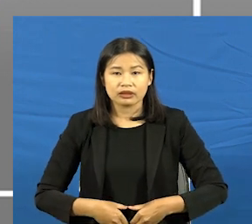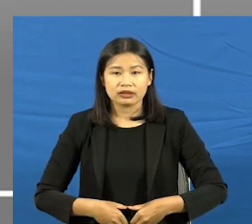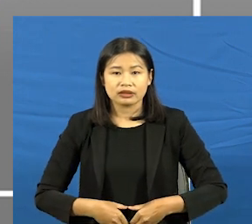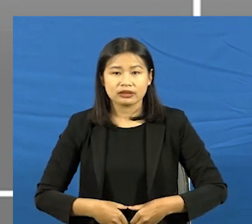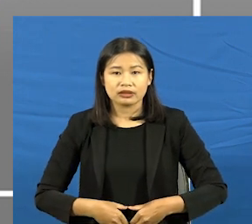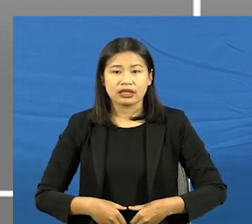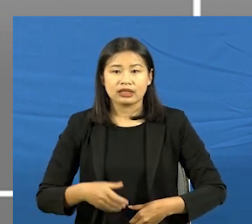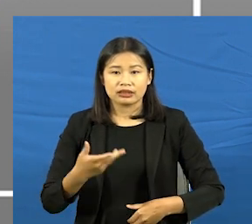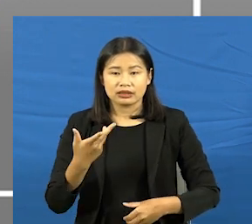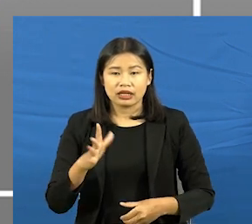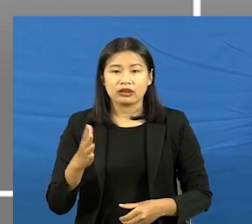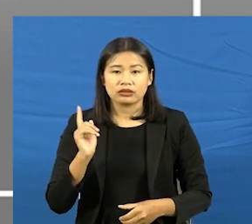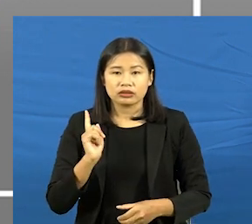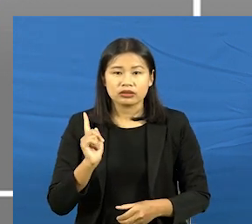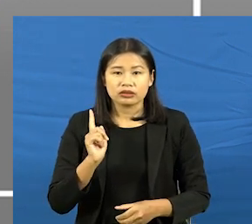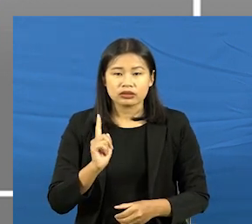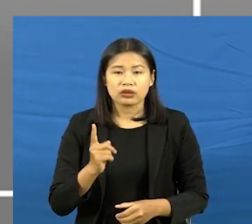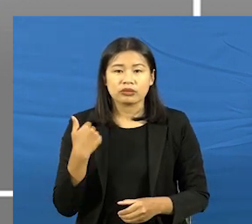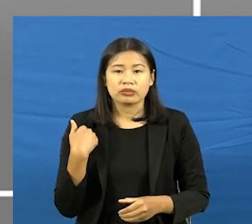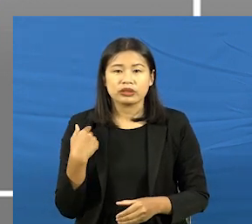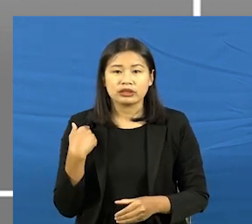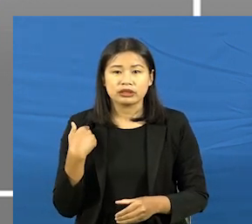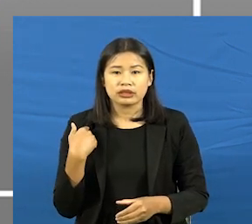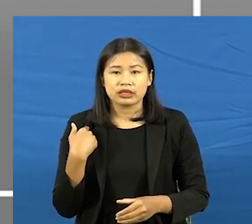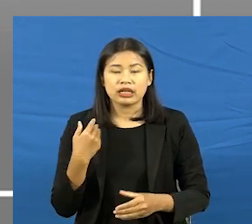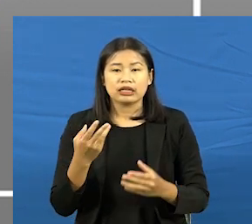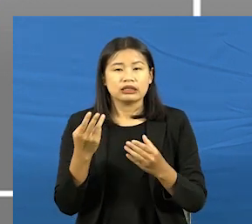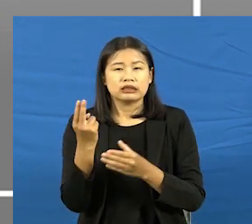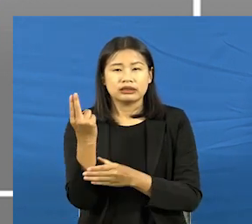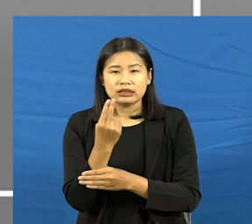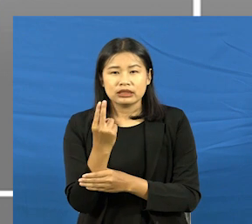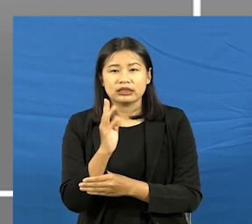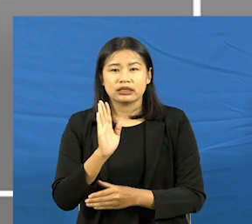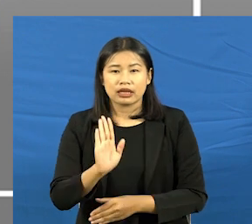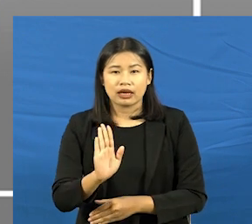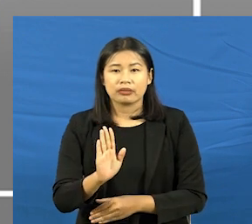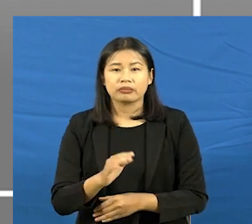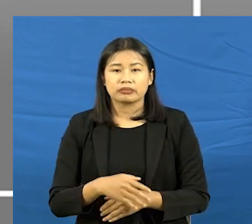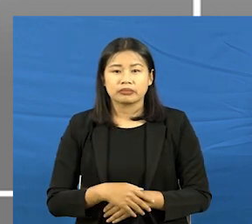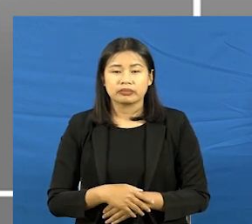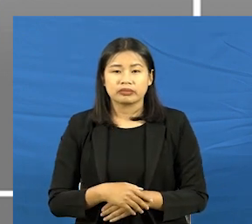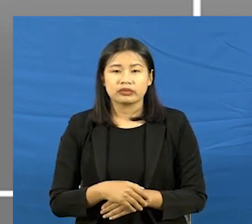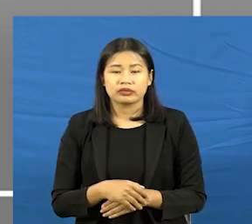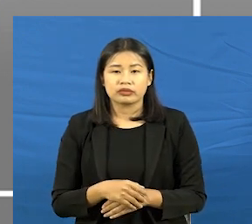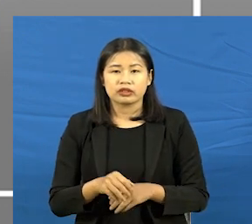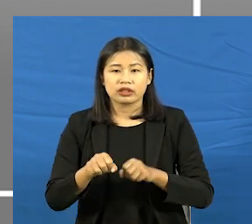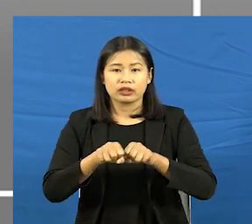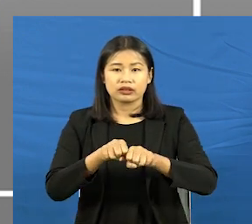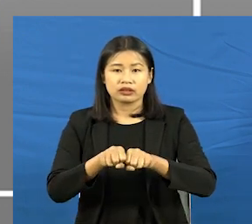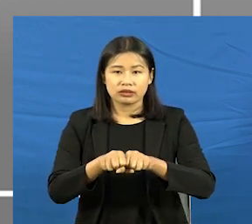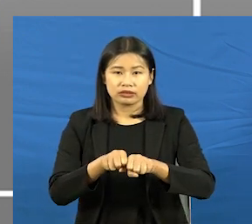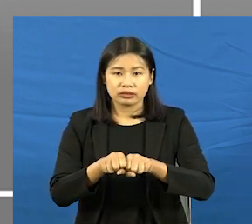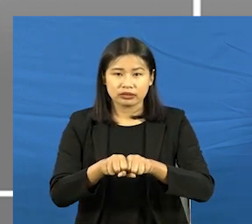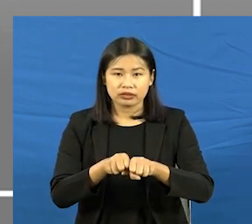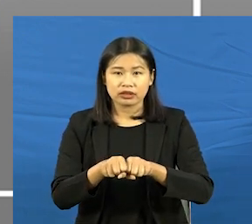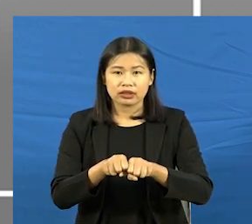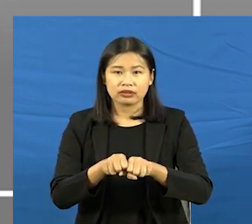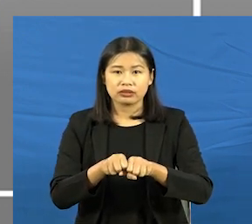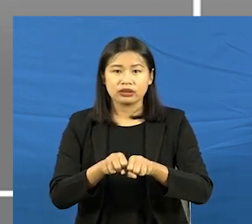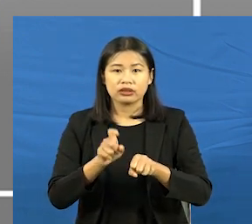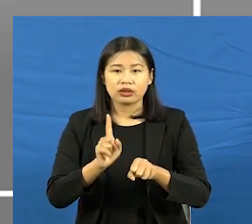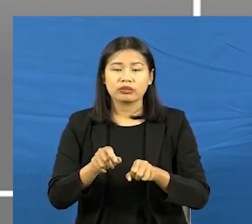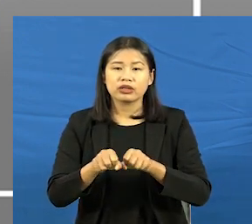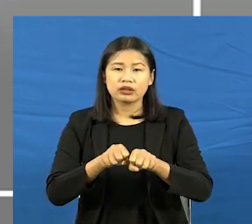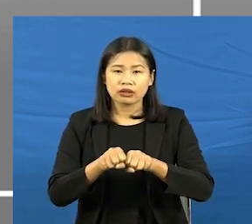ฮะจะมีจีบหรือไม่มีจีบไม่เป็นไรแต่ว่าจะต้องไม่ใช้ผ้ายีนนะฮะส่วนรองเท้า